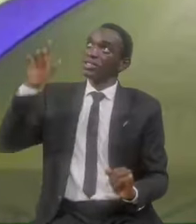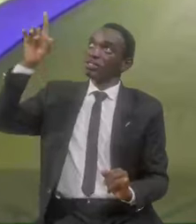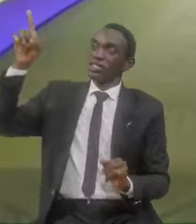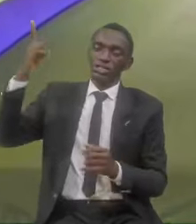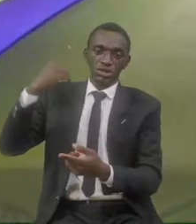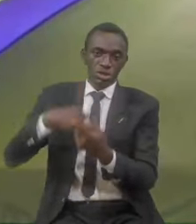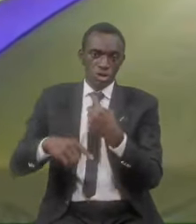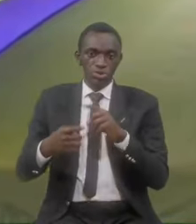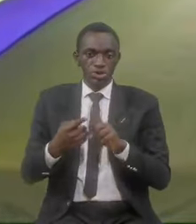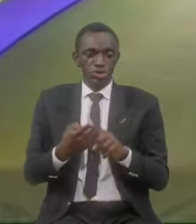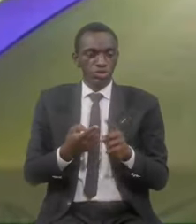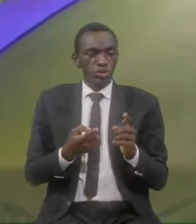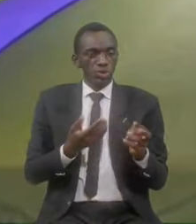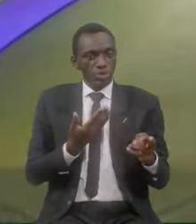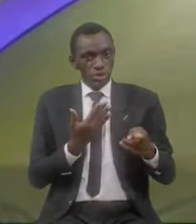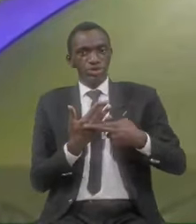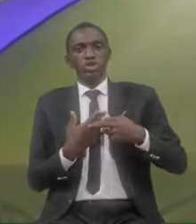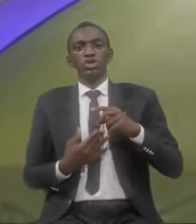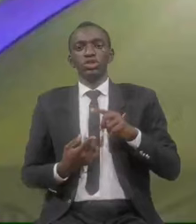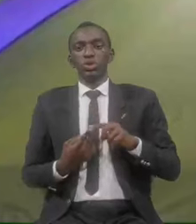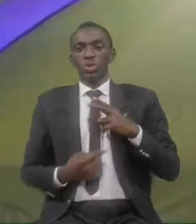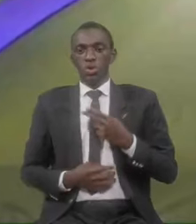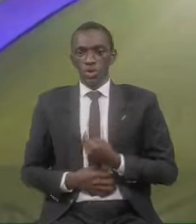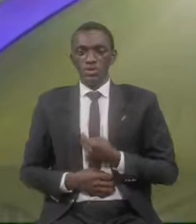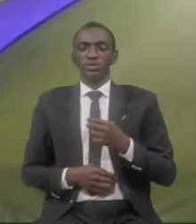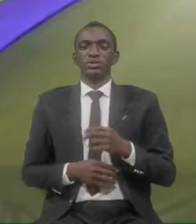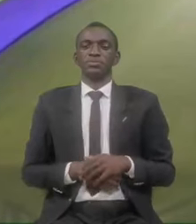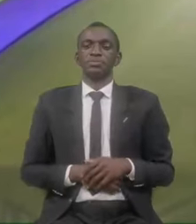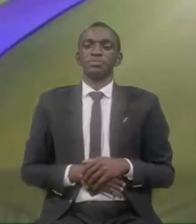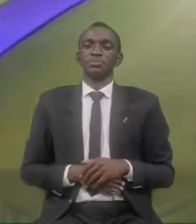il est venu nous le restaurer.